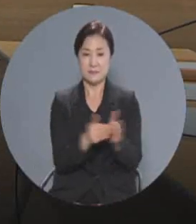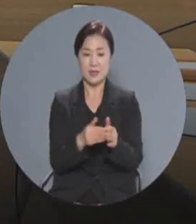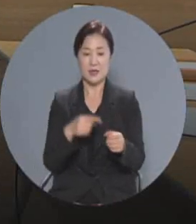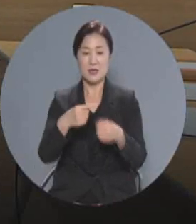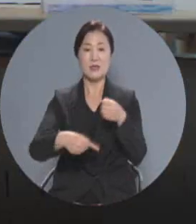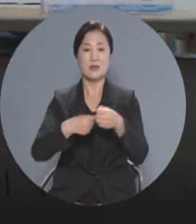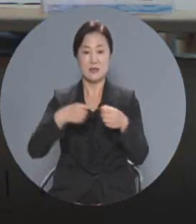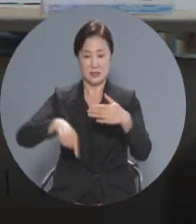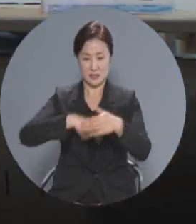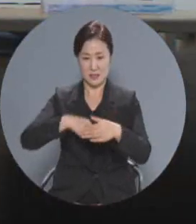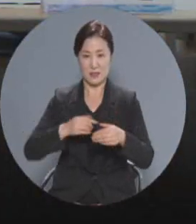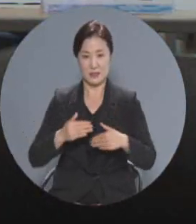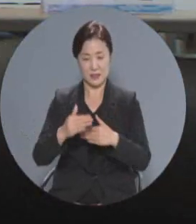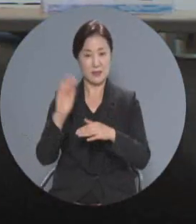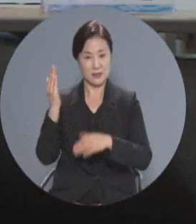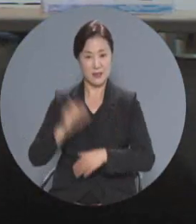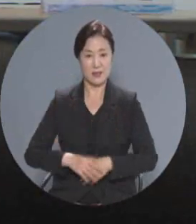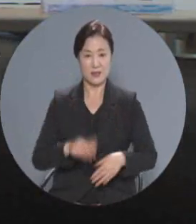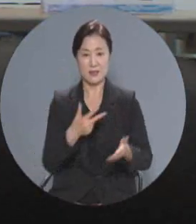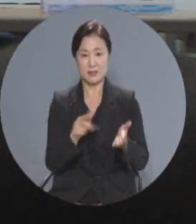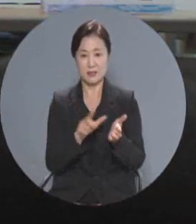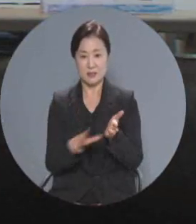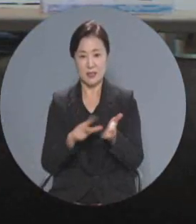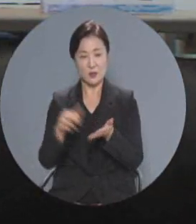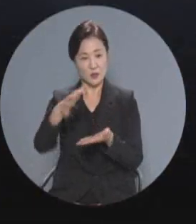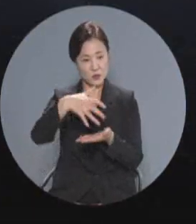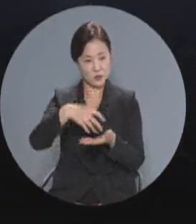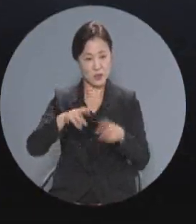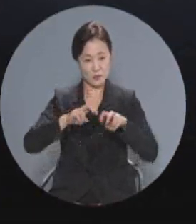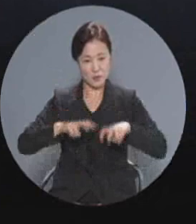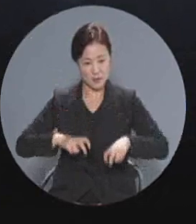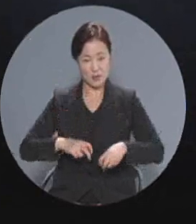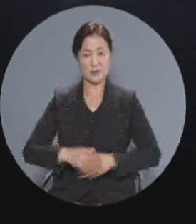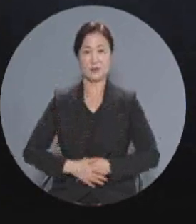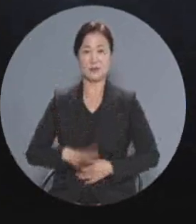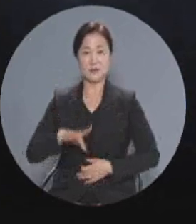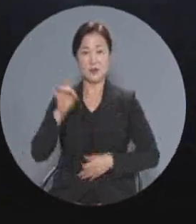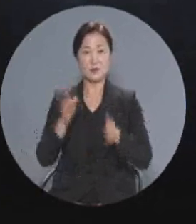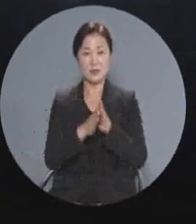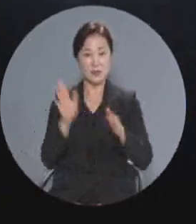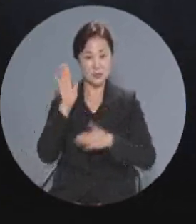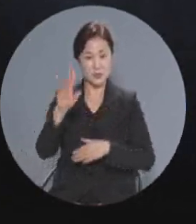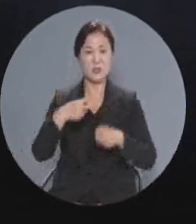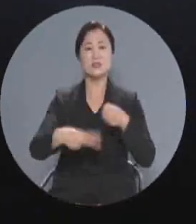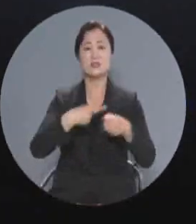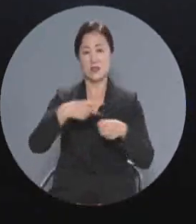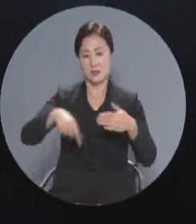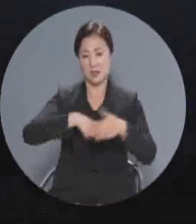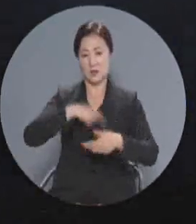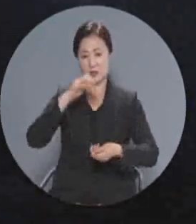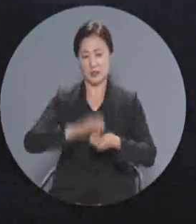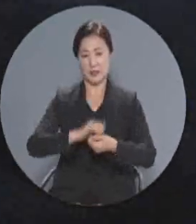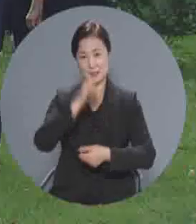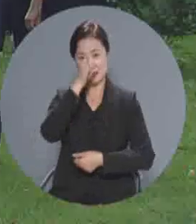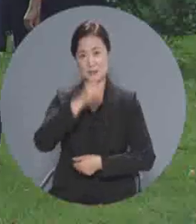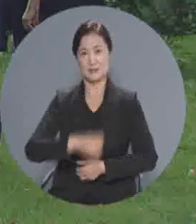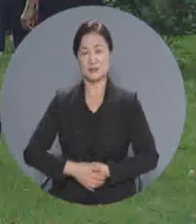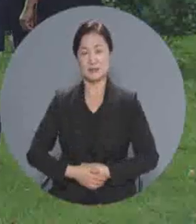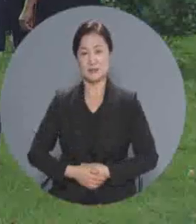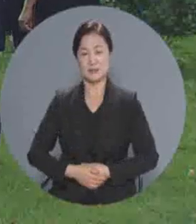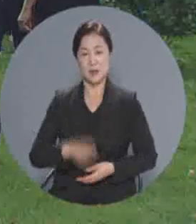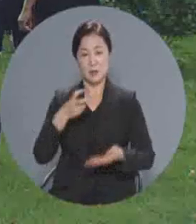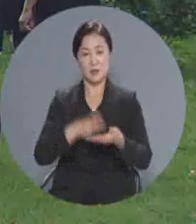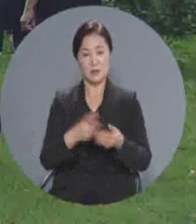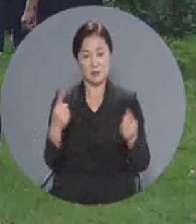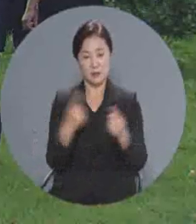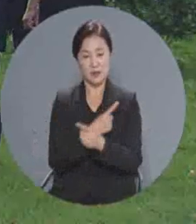1년 이내. 자료 수집과 분석 기간은 최초 조사 개시일로부터 2년 이내로 한정돼 있습니다. 법